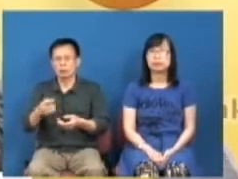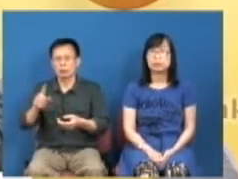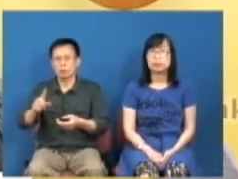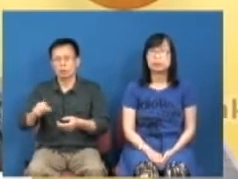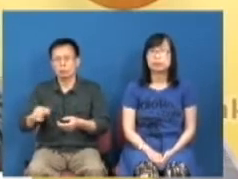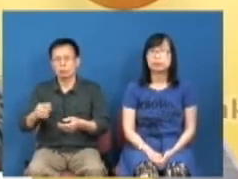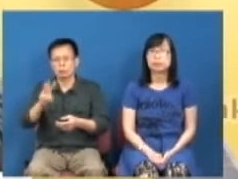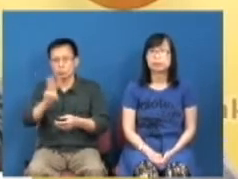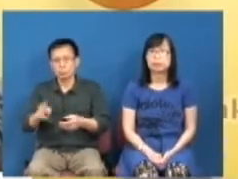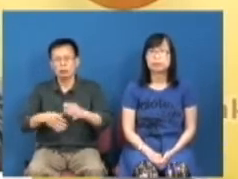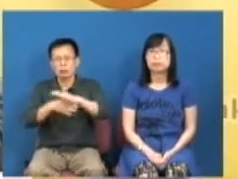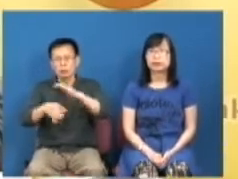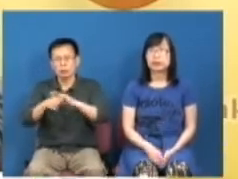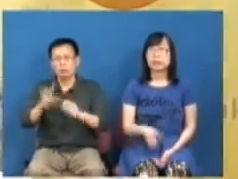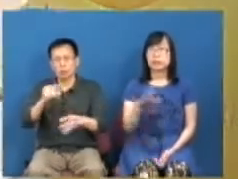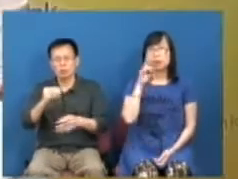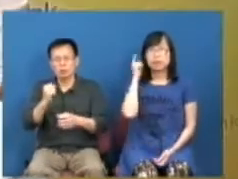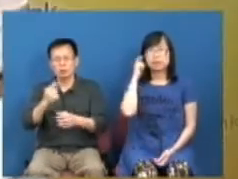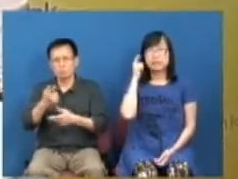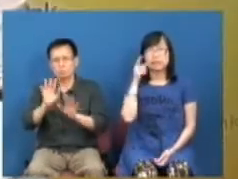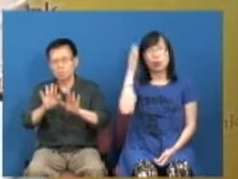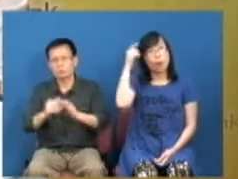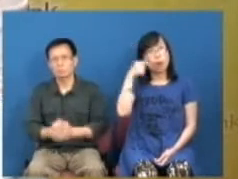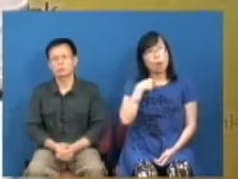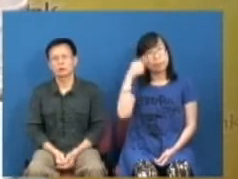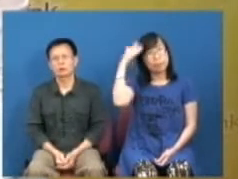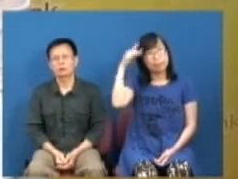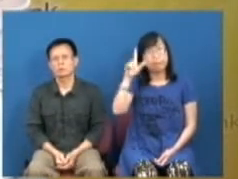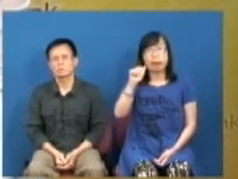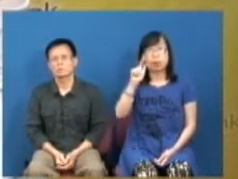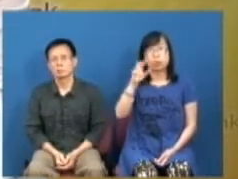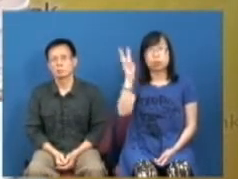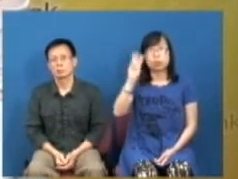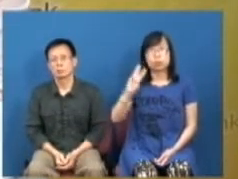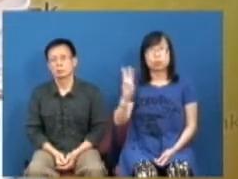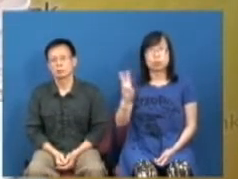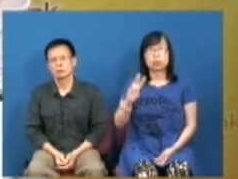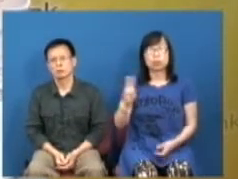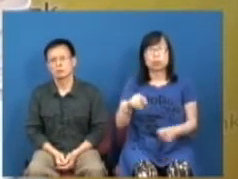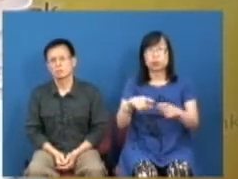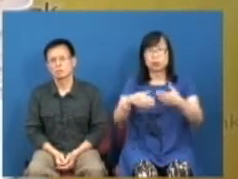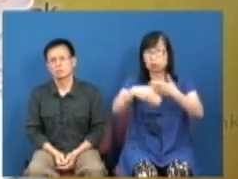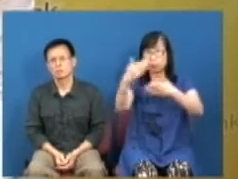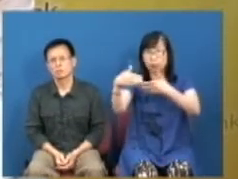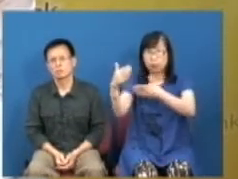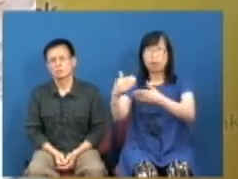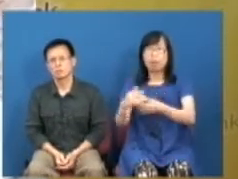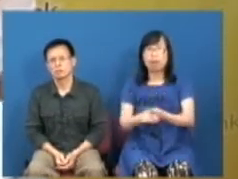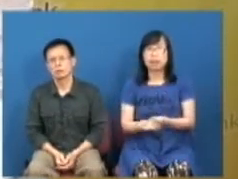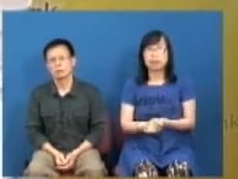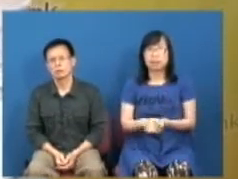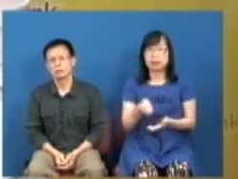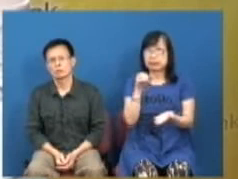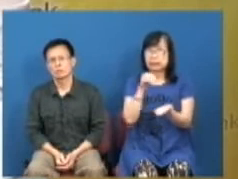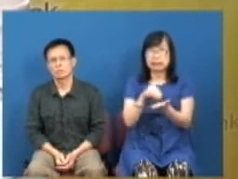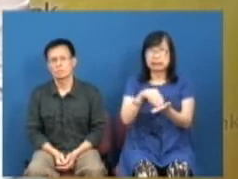因咯。 係，同埋我知道理解到，即係其實污水處理廠咧，某個程度上你必然係